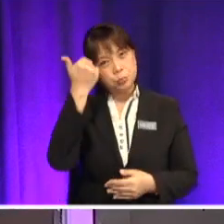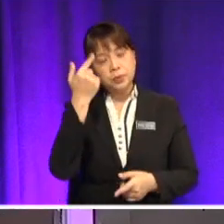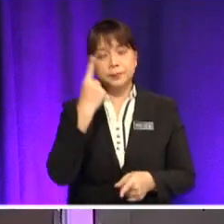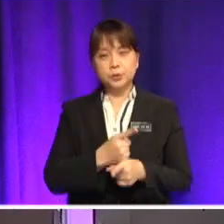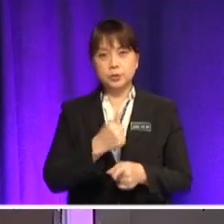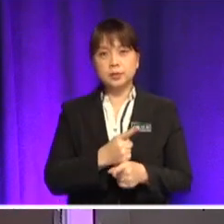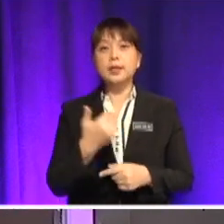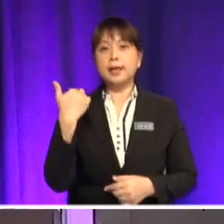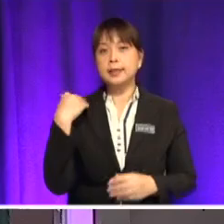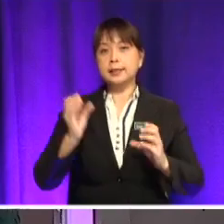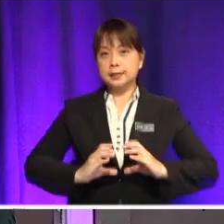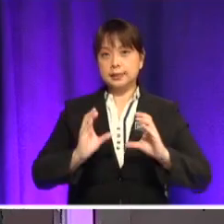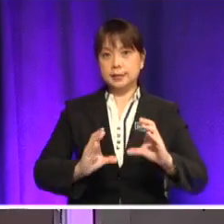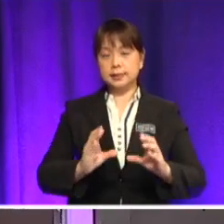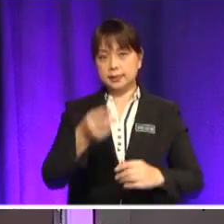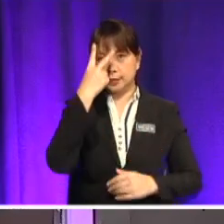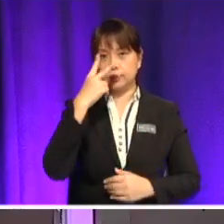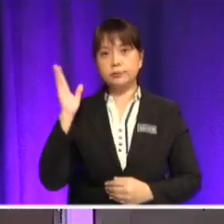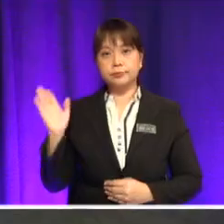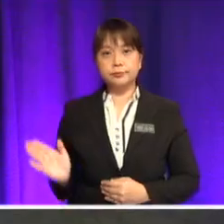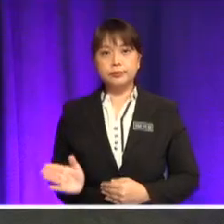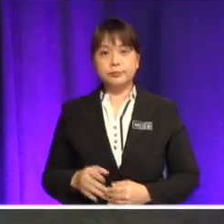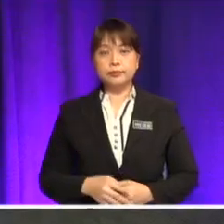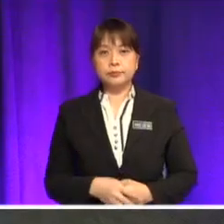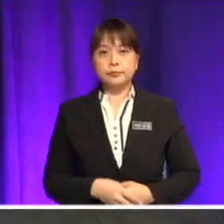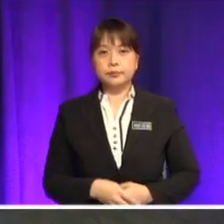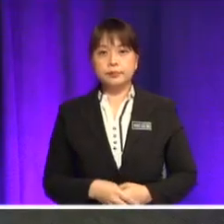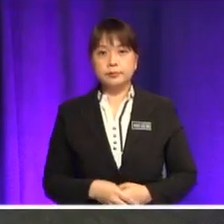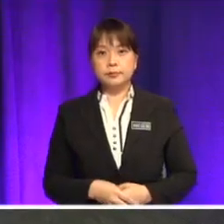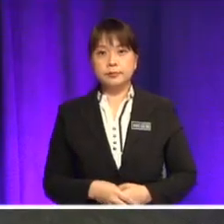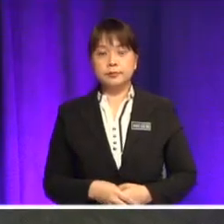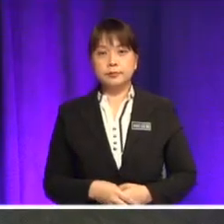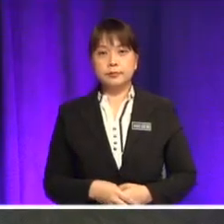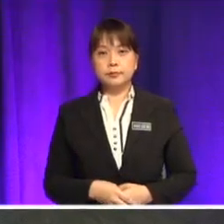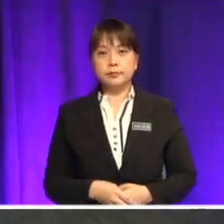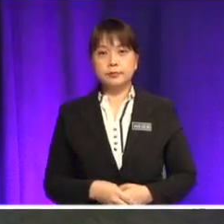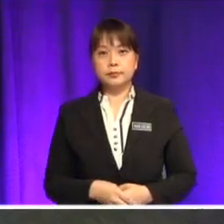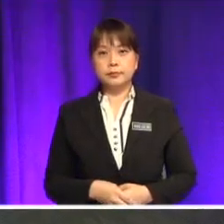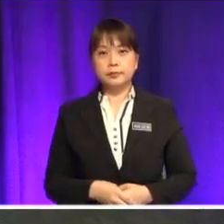cewek di studio minta maaf honey